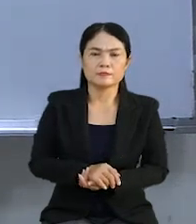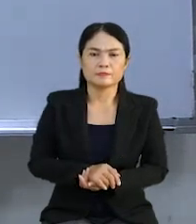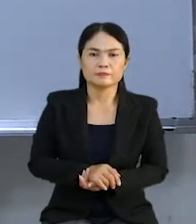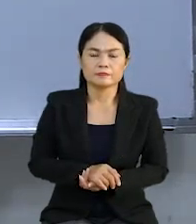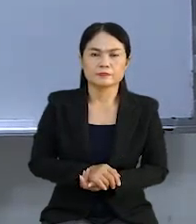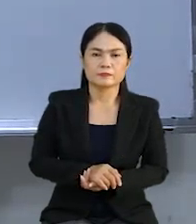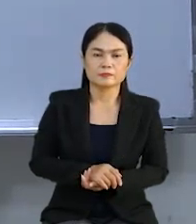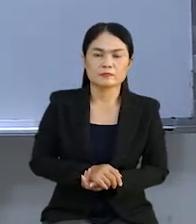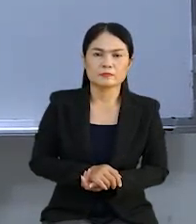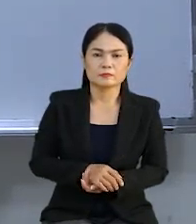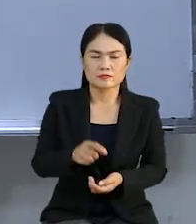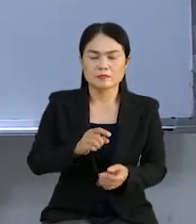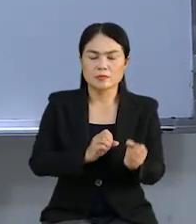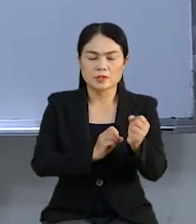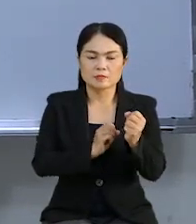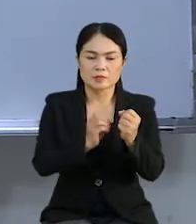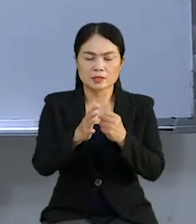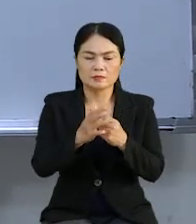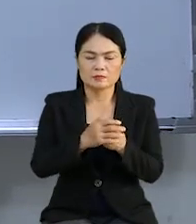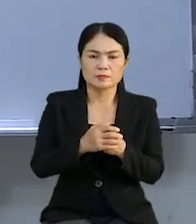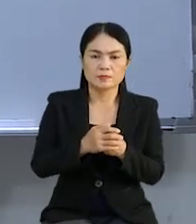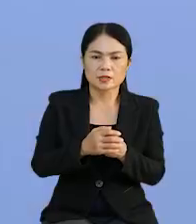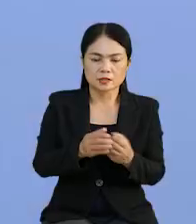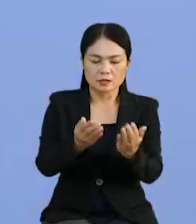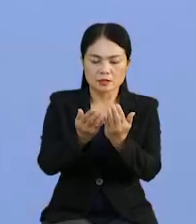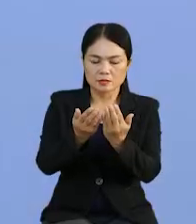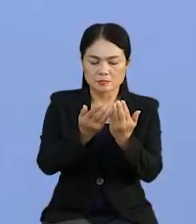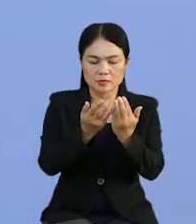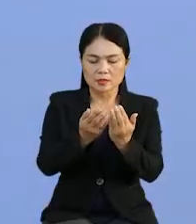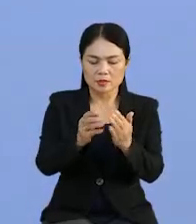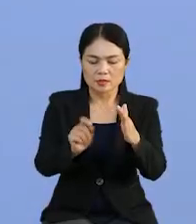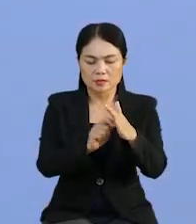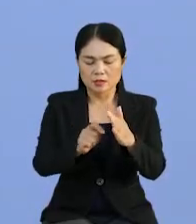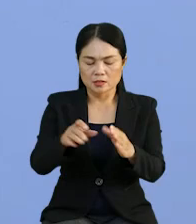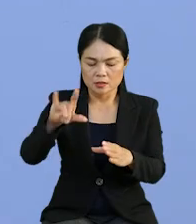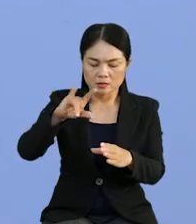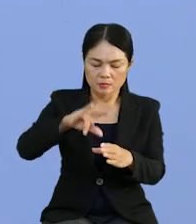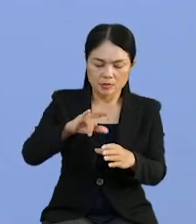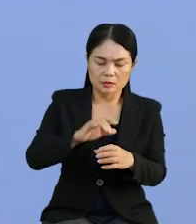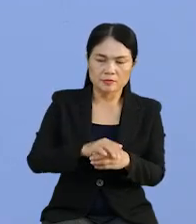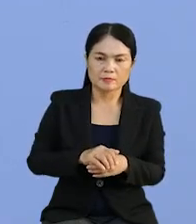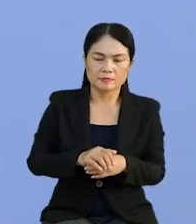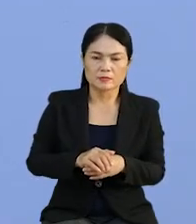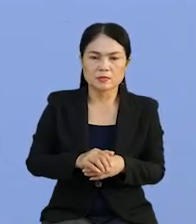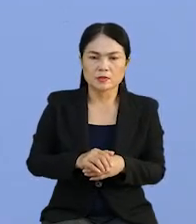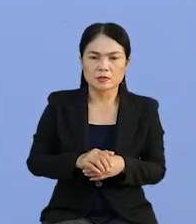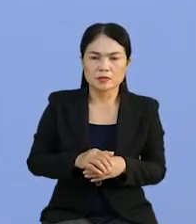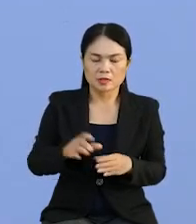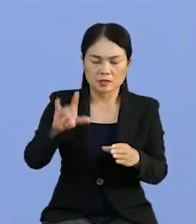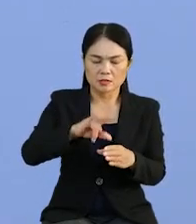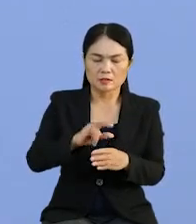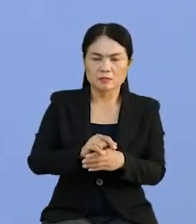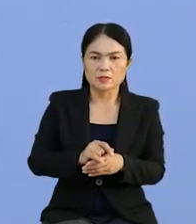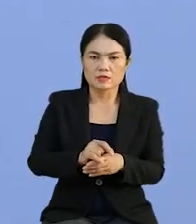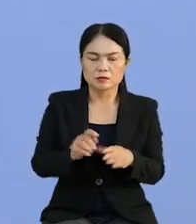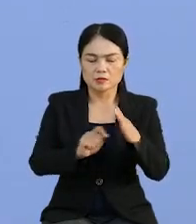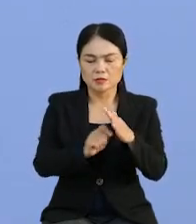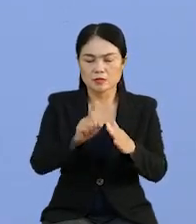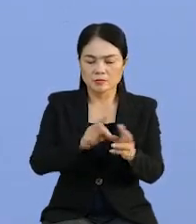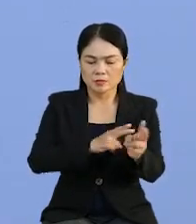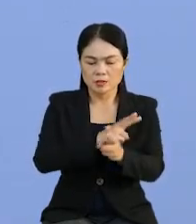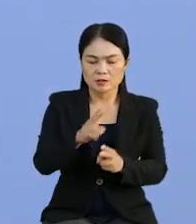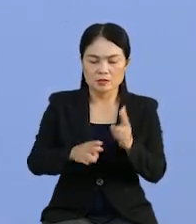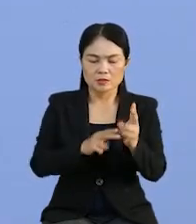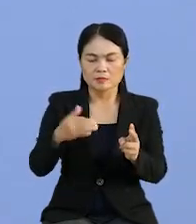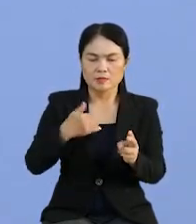bạn ta dân chạp đá ấm ông nàn rai preng cạt preng cạt chỉ rai mùi bà